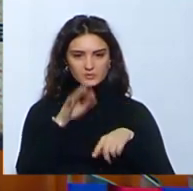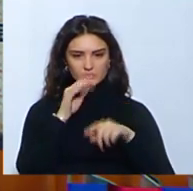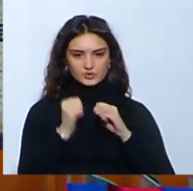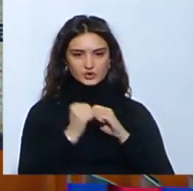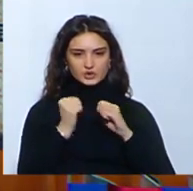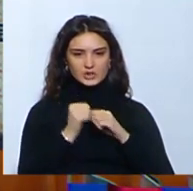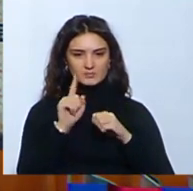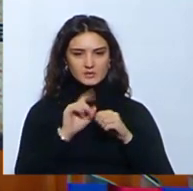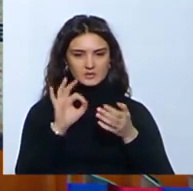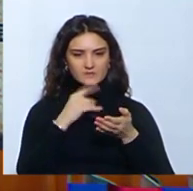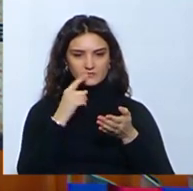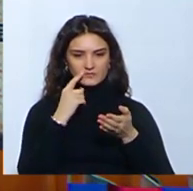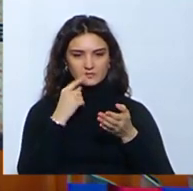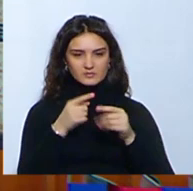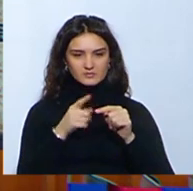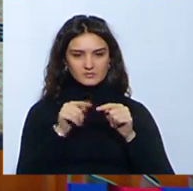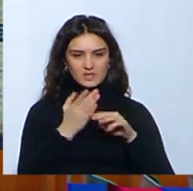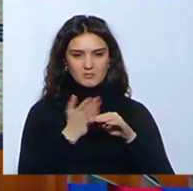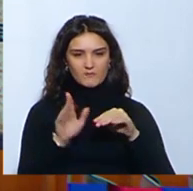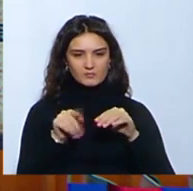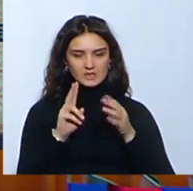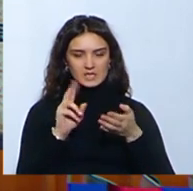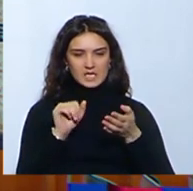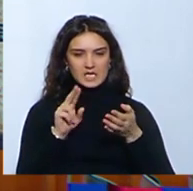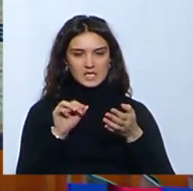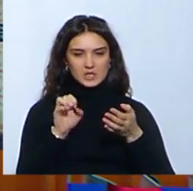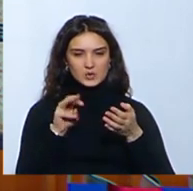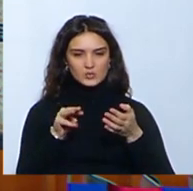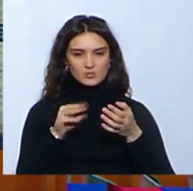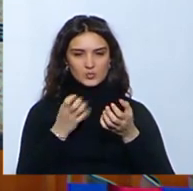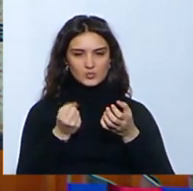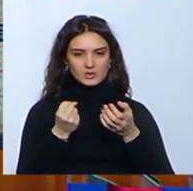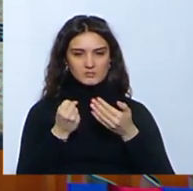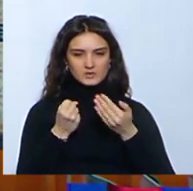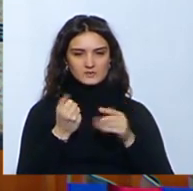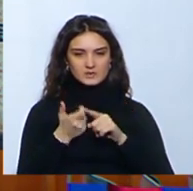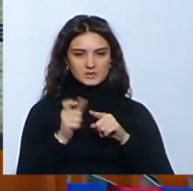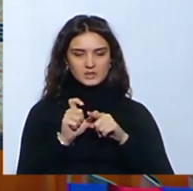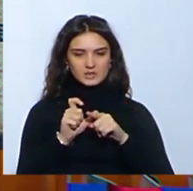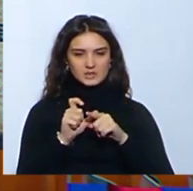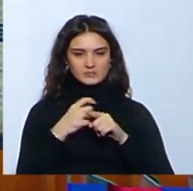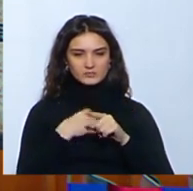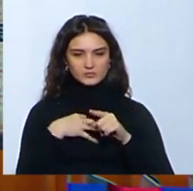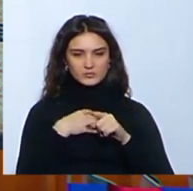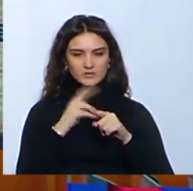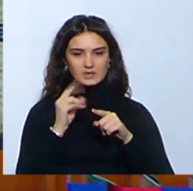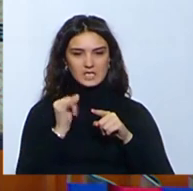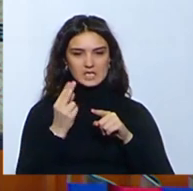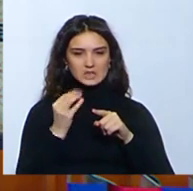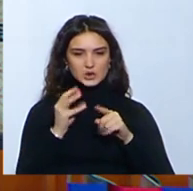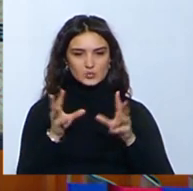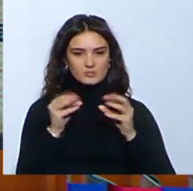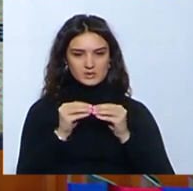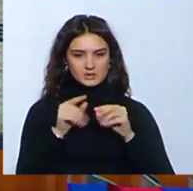რაკი ვახსენე, მინერალებს შორის და გამოვყოფთ, თქვათ, კალიუმს, რომელიც კუნთებისთვის არის ძალიან მნიშვნელოვანი, კალციუმთან ერთად, და ესეც